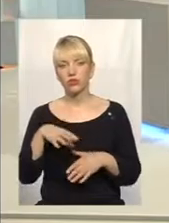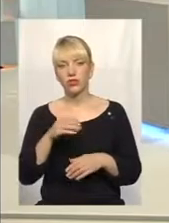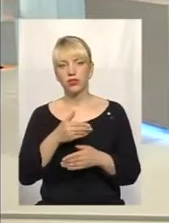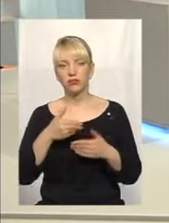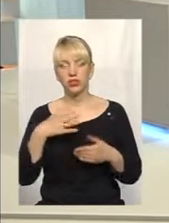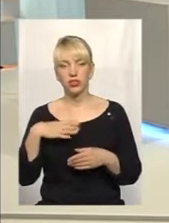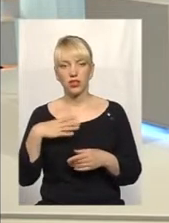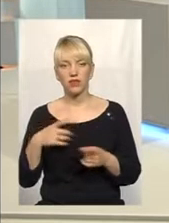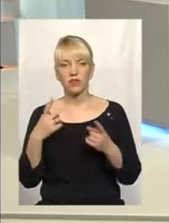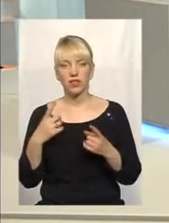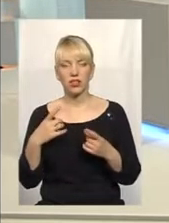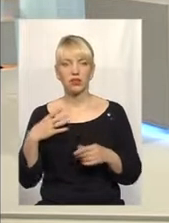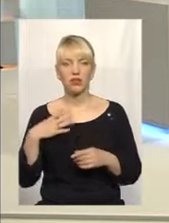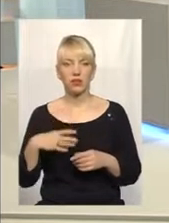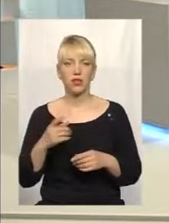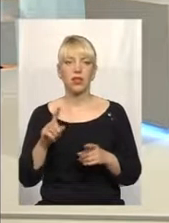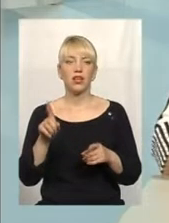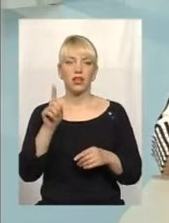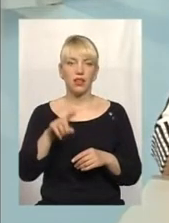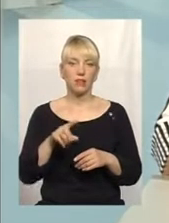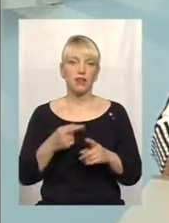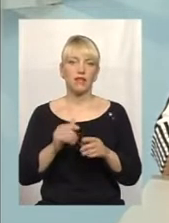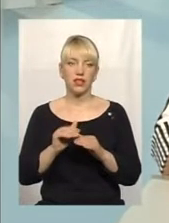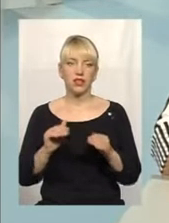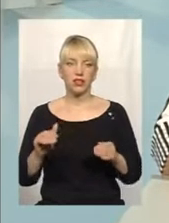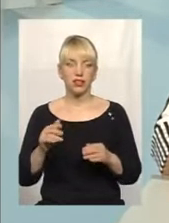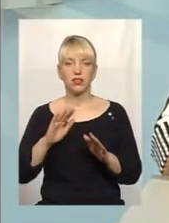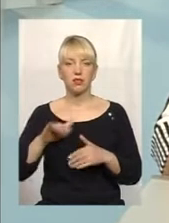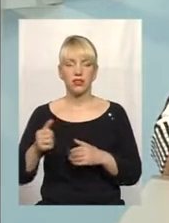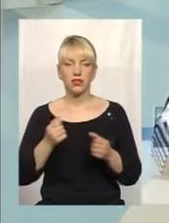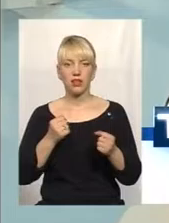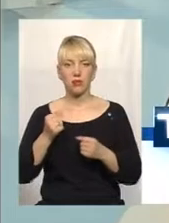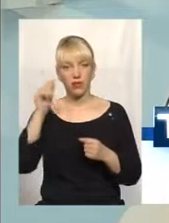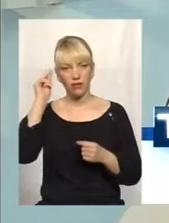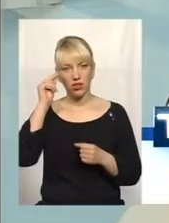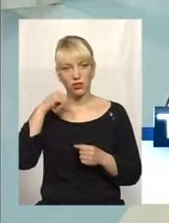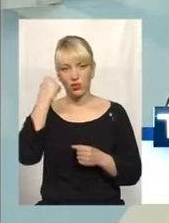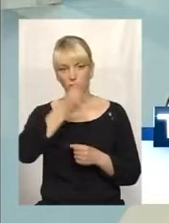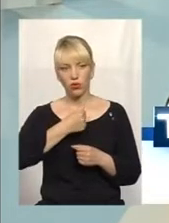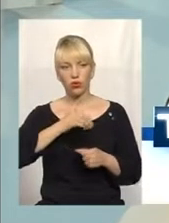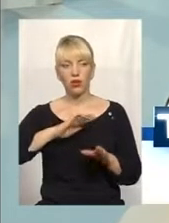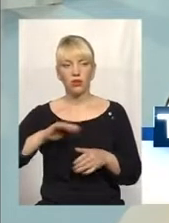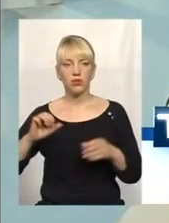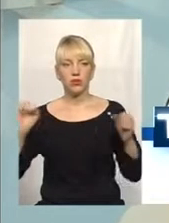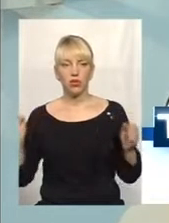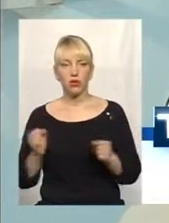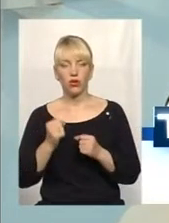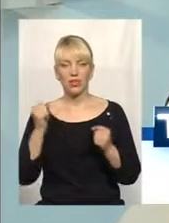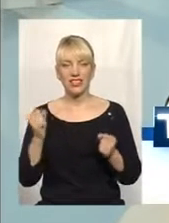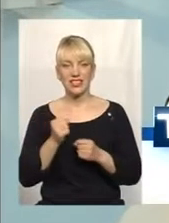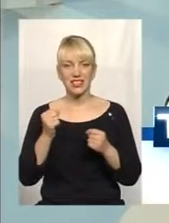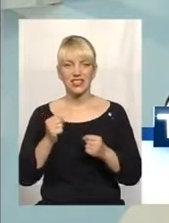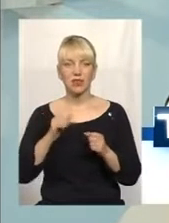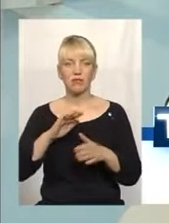великим нетерпінням і, напевно, найбільше діти. Тому що після напруженого навчального року, після холодних зим, після